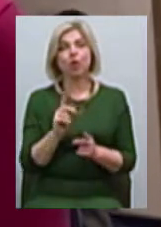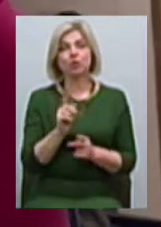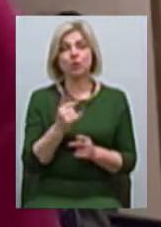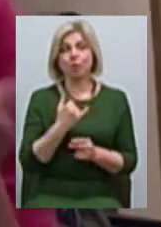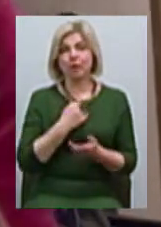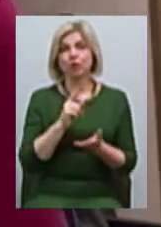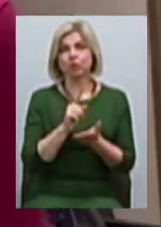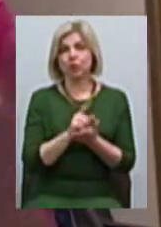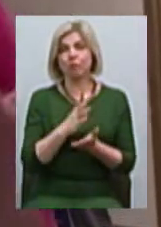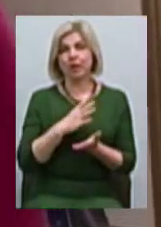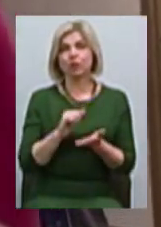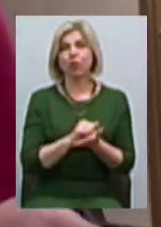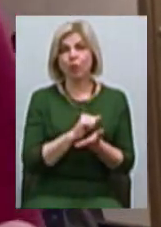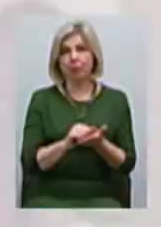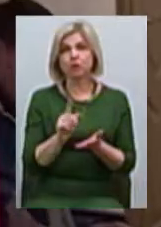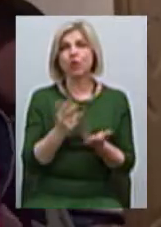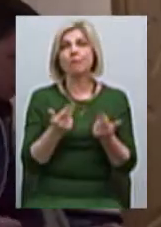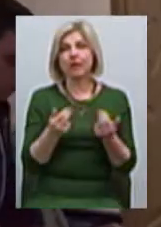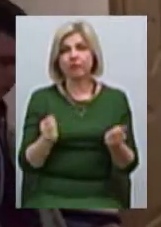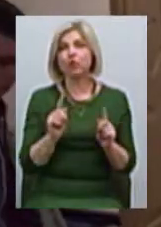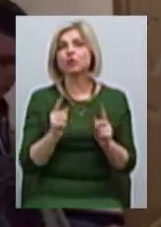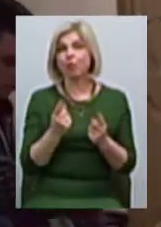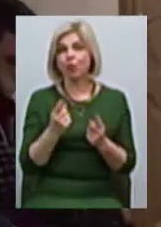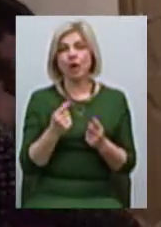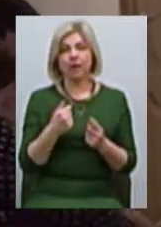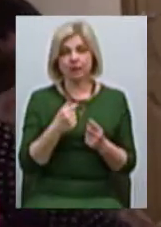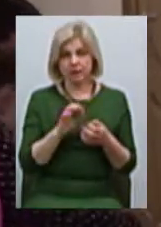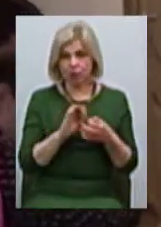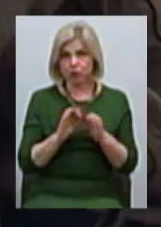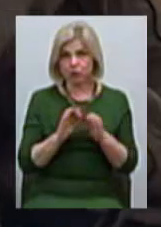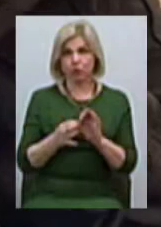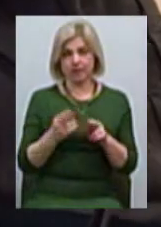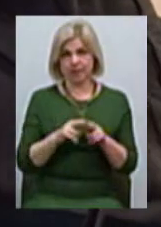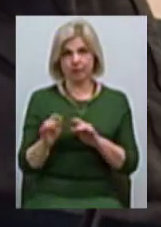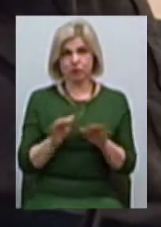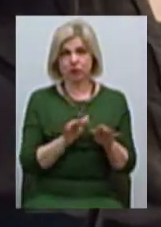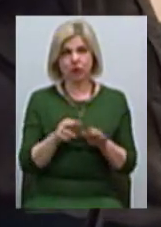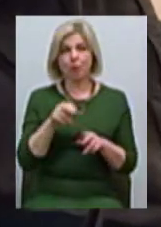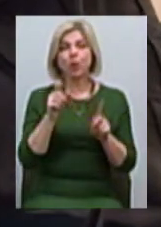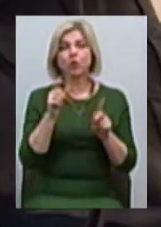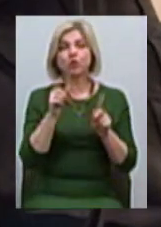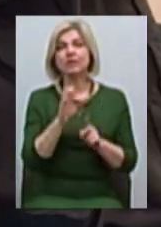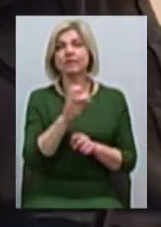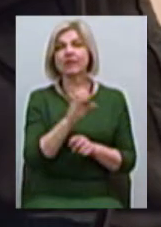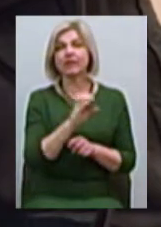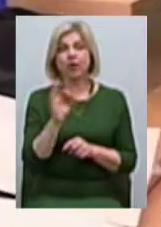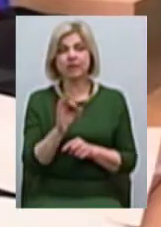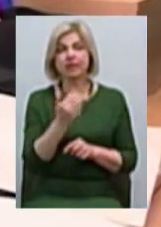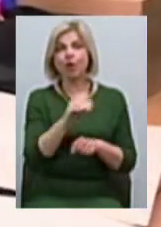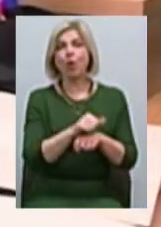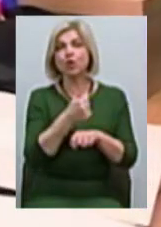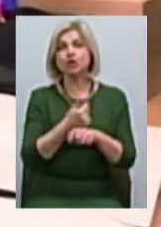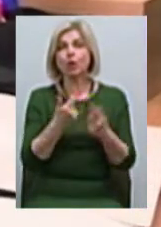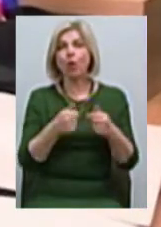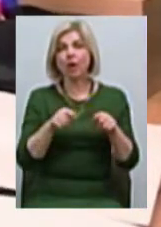в наявності документ, який підтверджує, чому не. Зараз ще ускладнилася ця процедура. За словами Світлани Олексєєвої, очільниці відділу